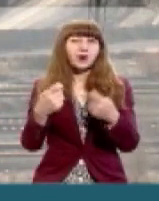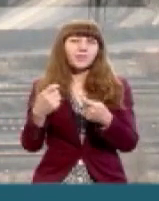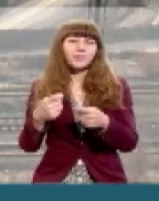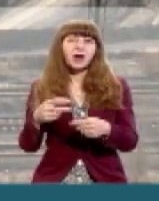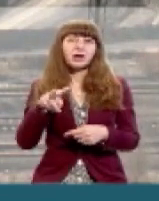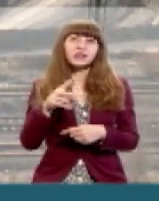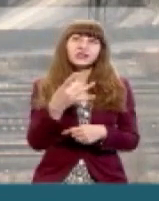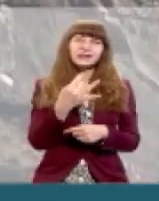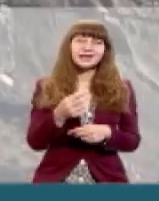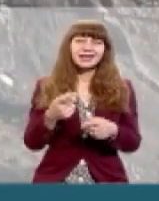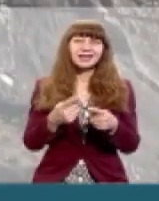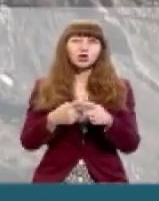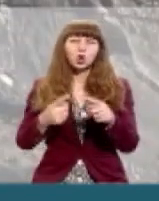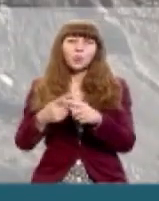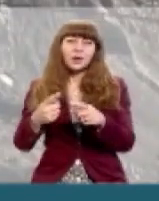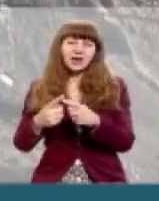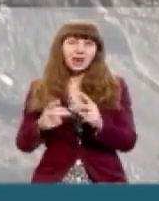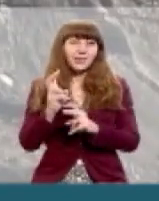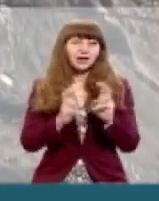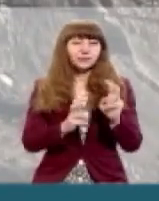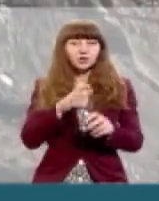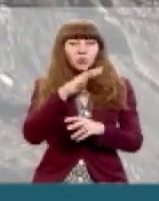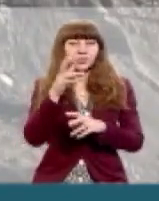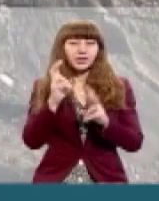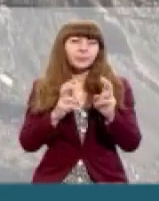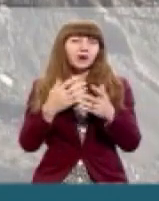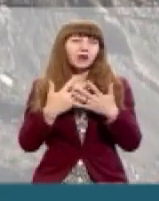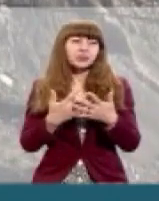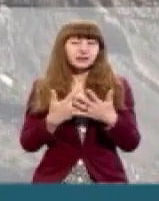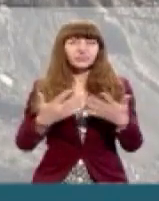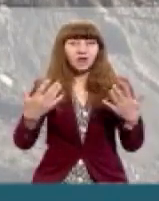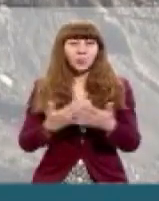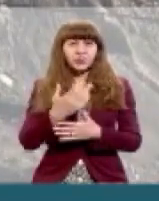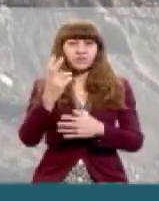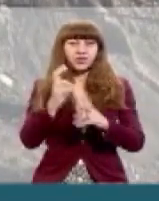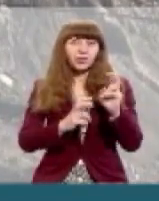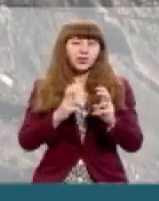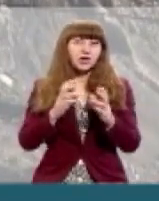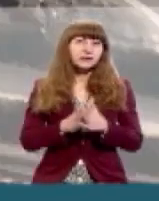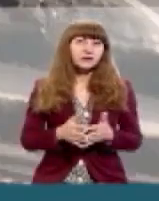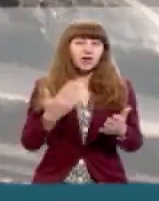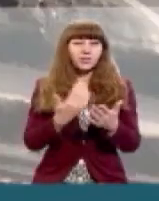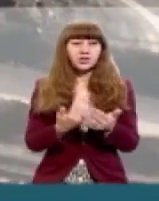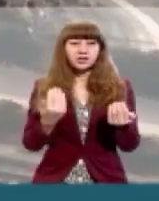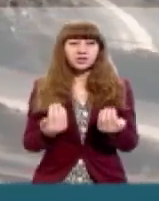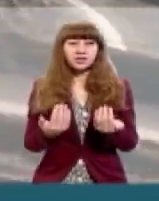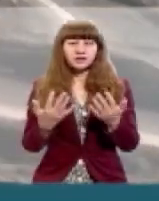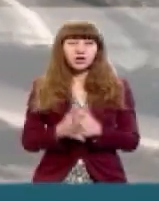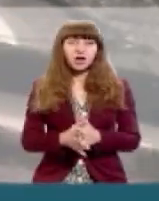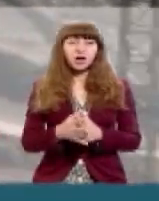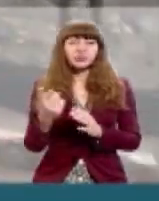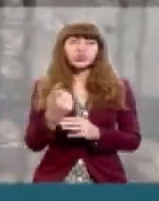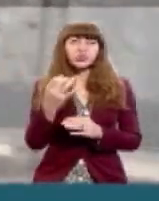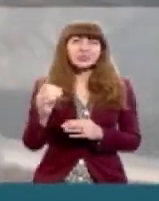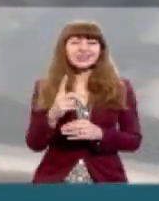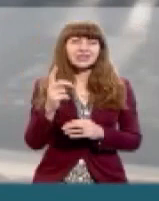литейного и дробильного производства. Многие промышленные предприятия района проводят активную модернизацию производства. К примеру, один из старейших литейных заводов области